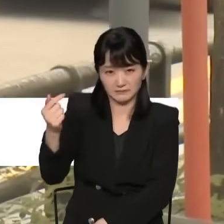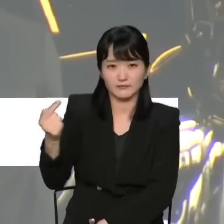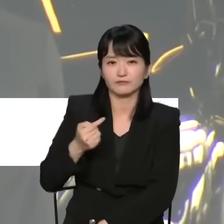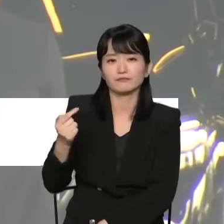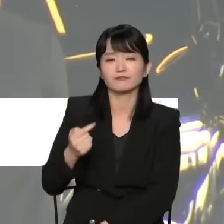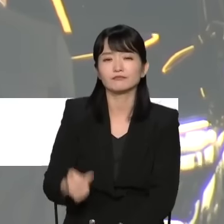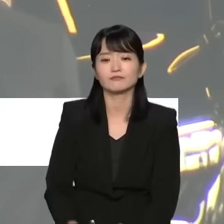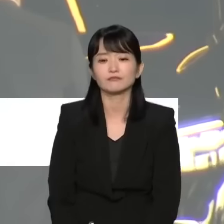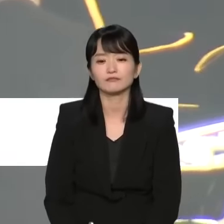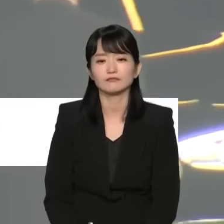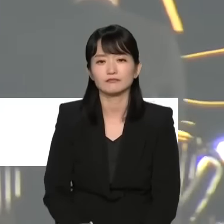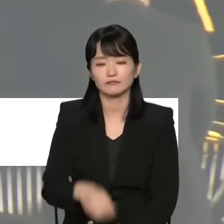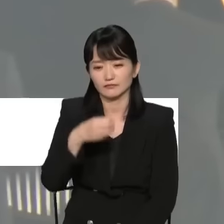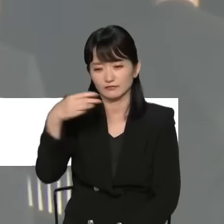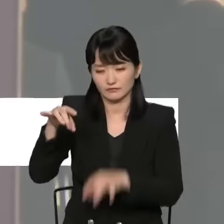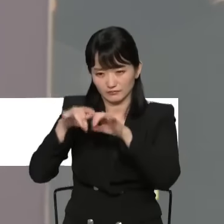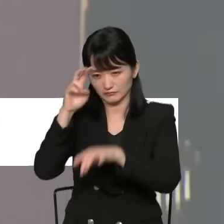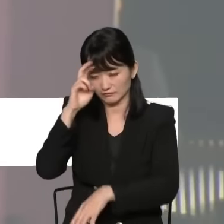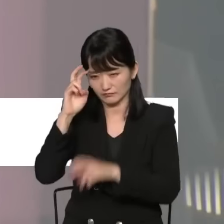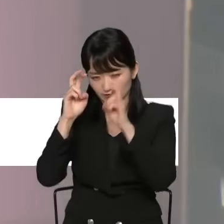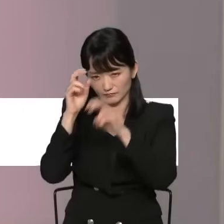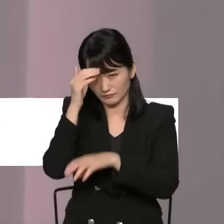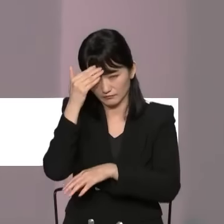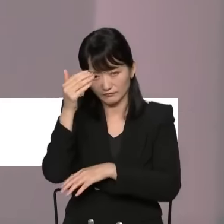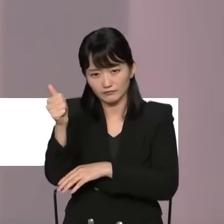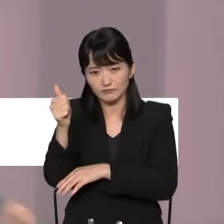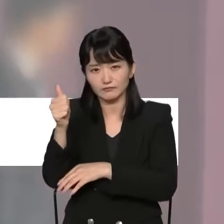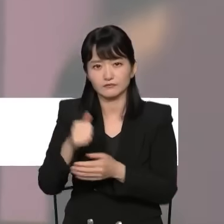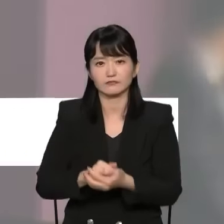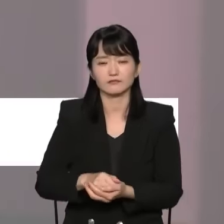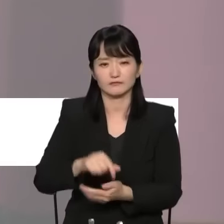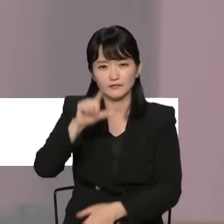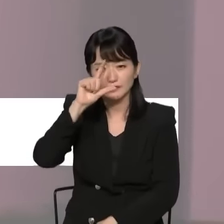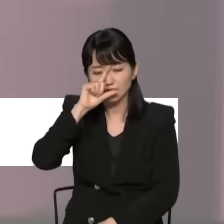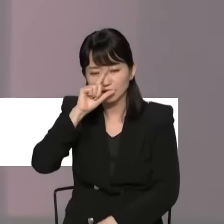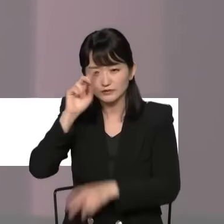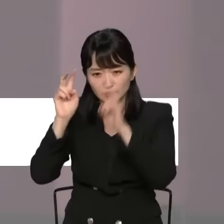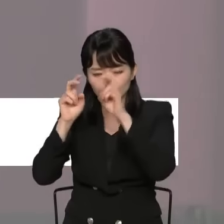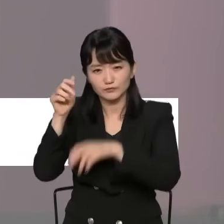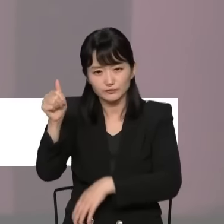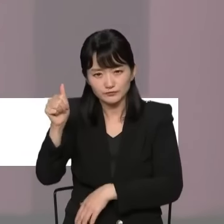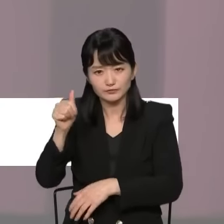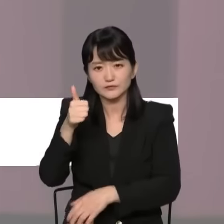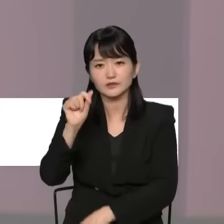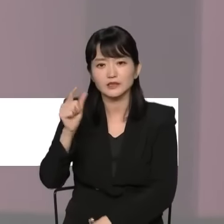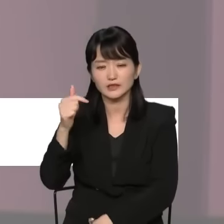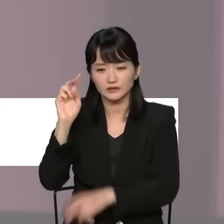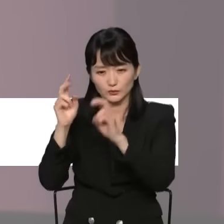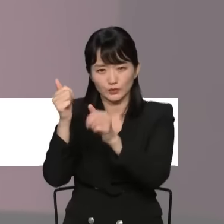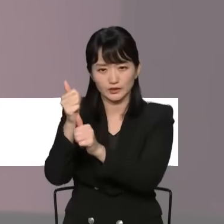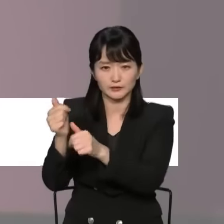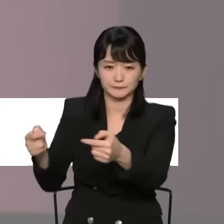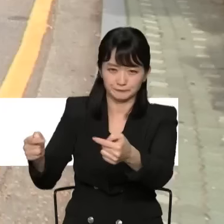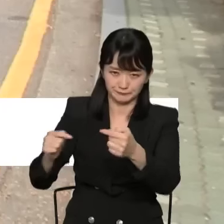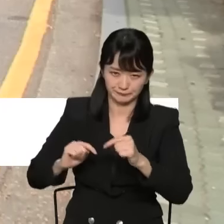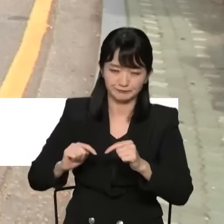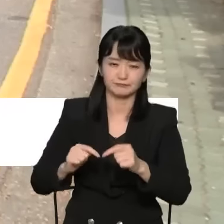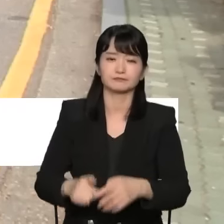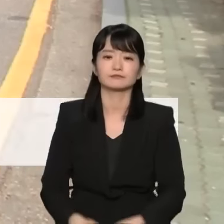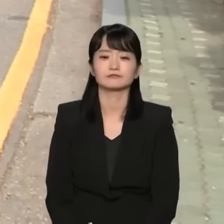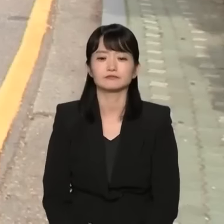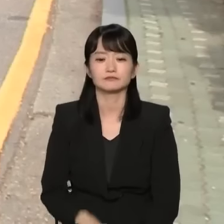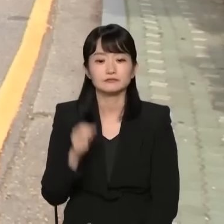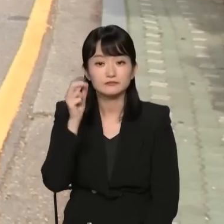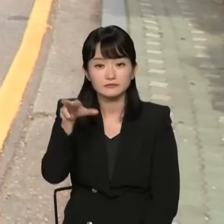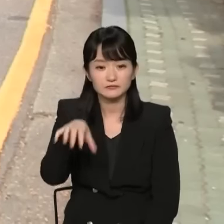총출동했습니다. 이재용 삼성전자 회장을 비롯해 구광모 LG그룹 회장, 한화 김동관 부회장 등이 참석했습니다.